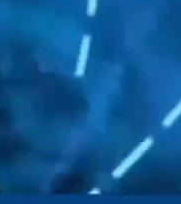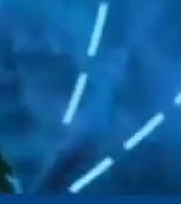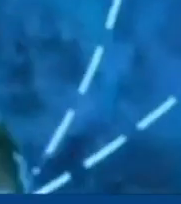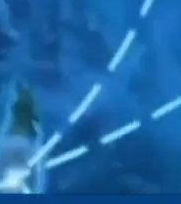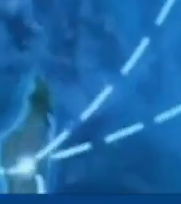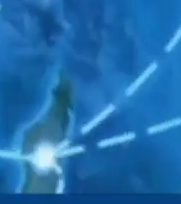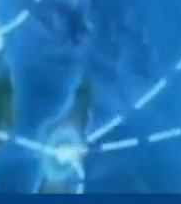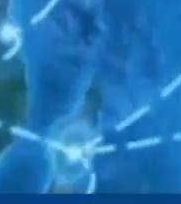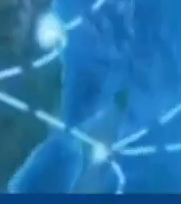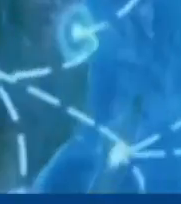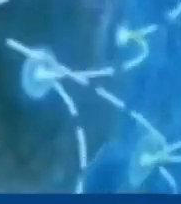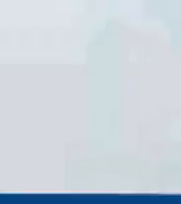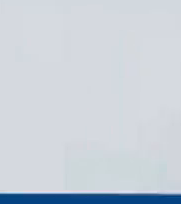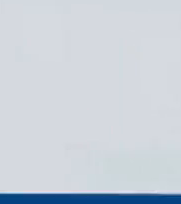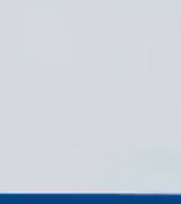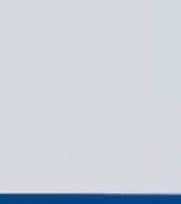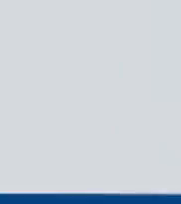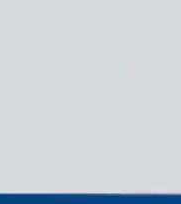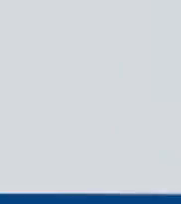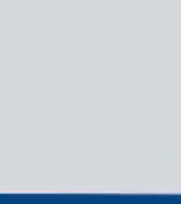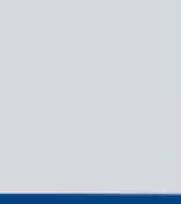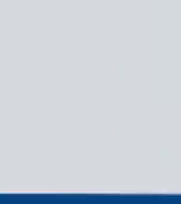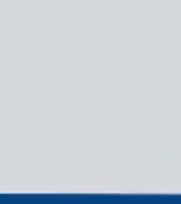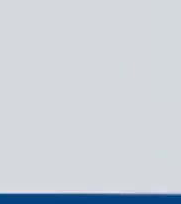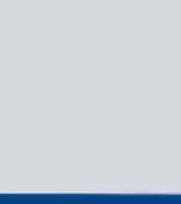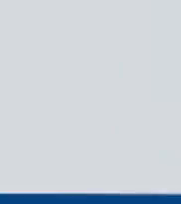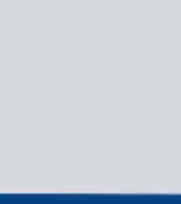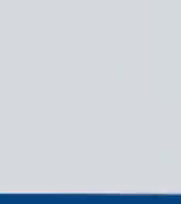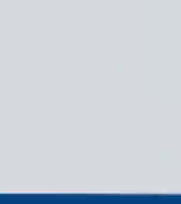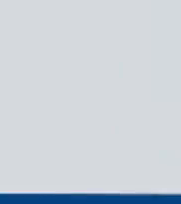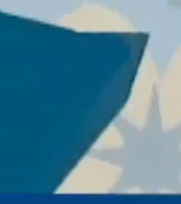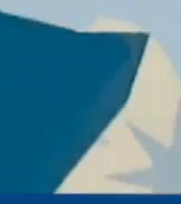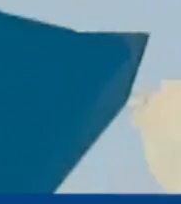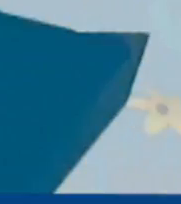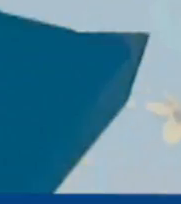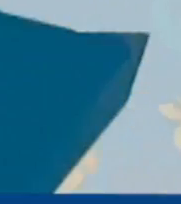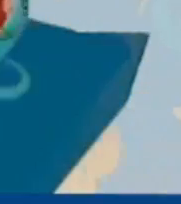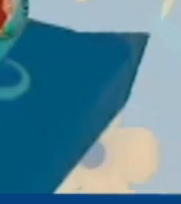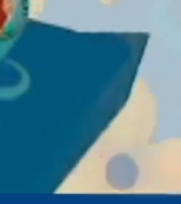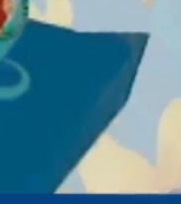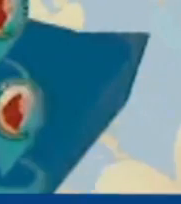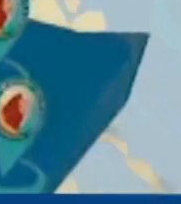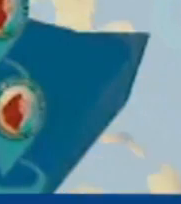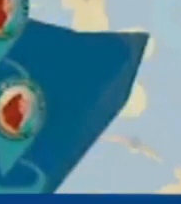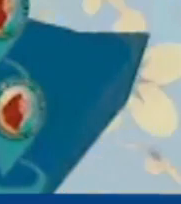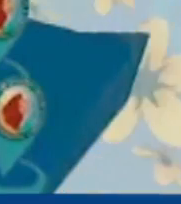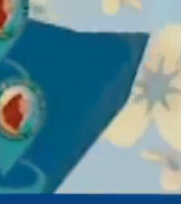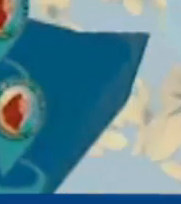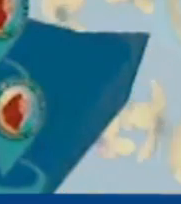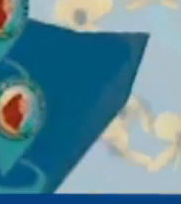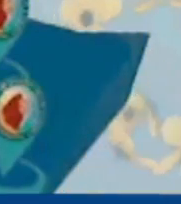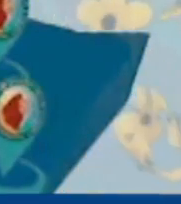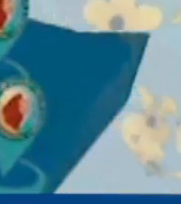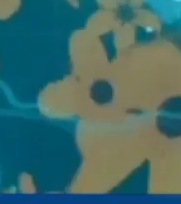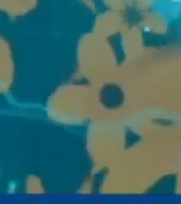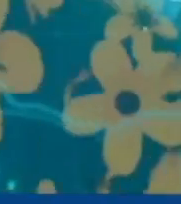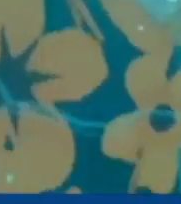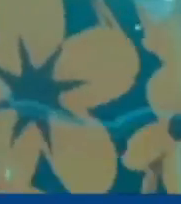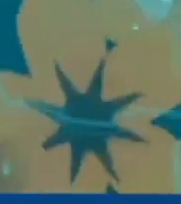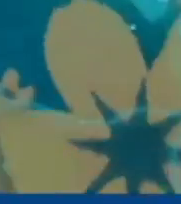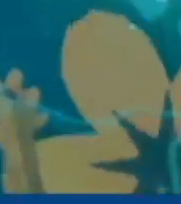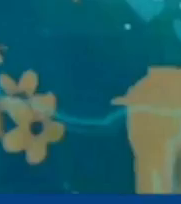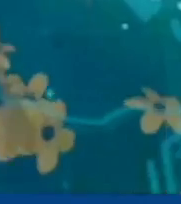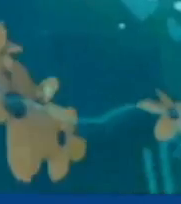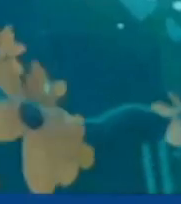ገንዘብ ምልኣኽ ዘይተርፍ እዩ። ብስዊፍት ኮድ ኤልኣይቢ ሴታ ብቐጥታ ናብ ሒሳብኩም ኣታዊ ዝግበር ገንዘብ